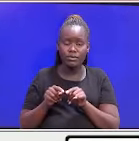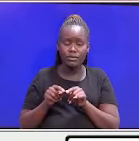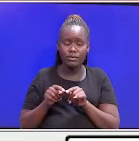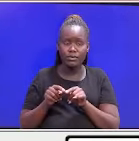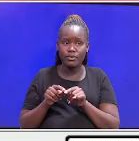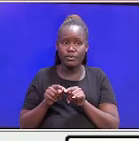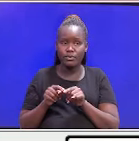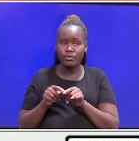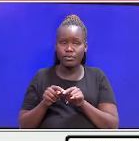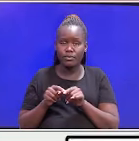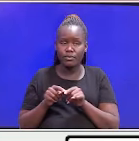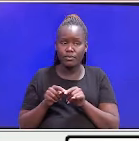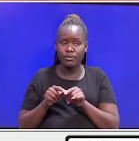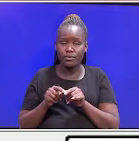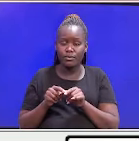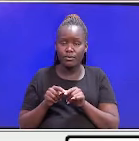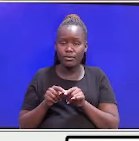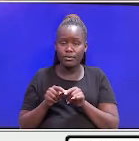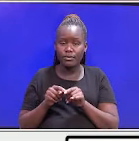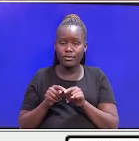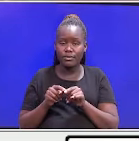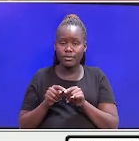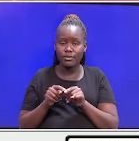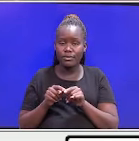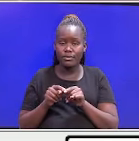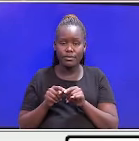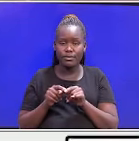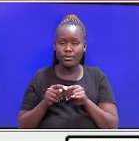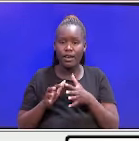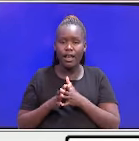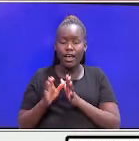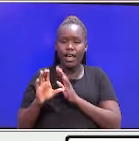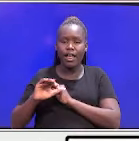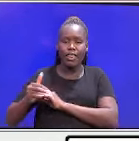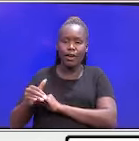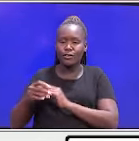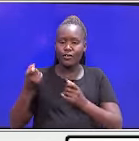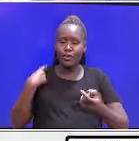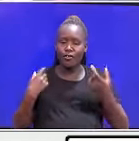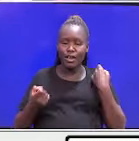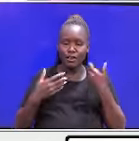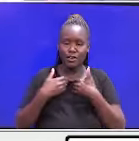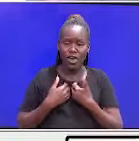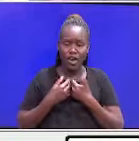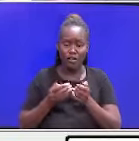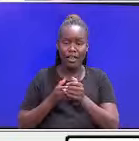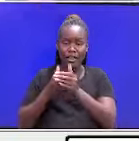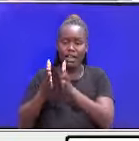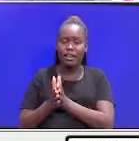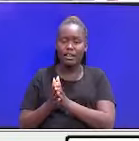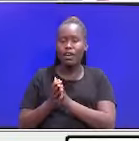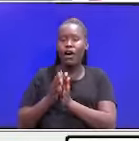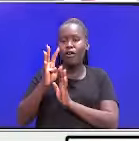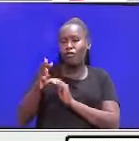the compact disk here with us. Na huku kaunti ya Kericho ikiwa na jumla ya wawakilishi wadi